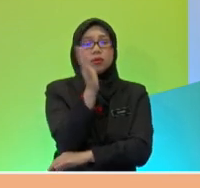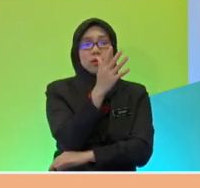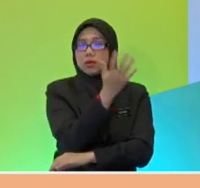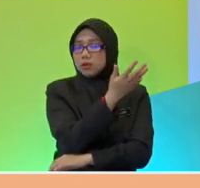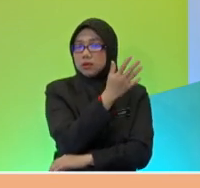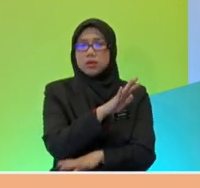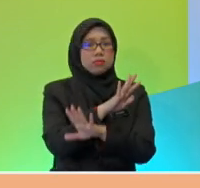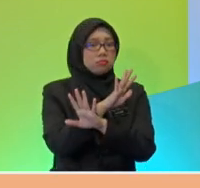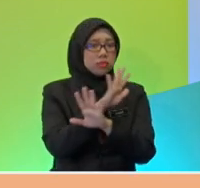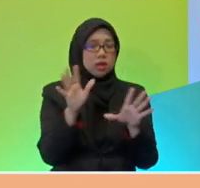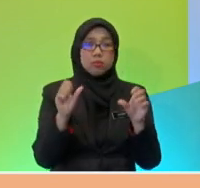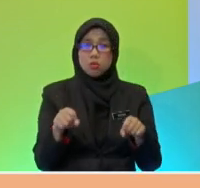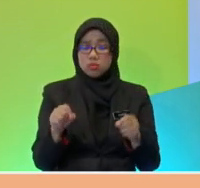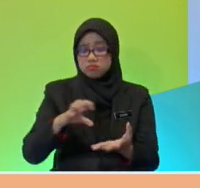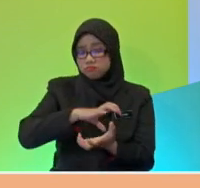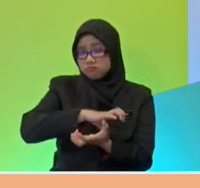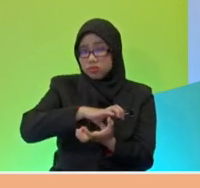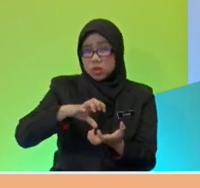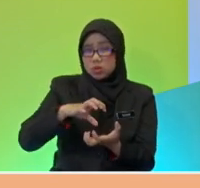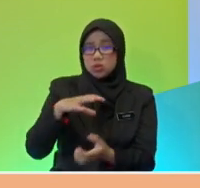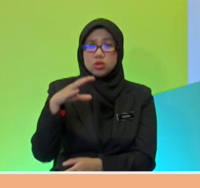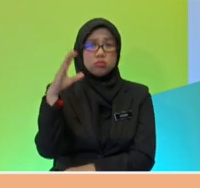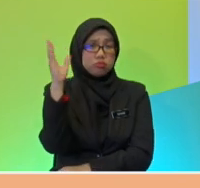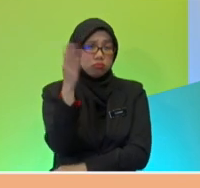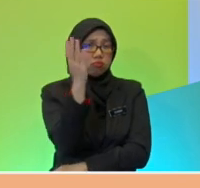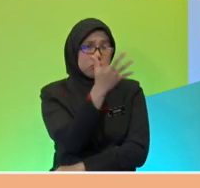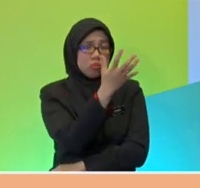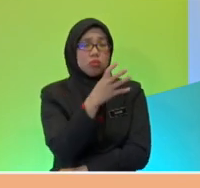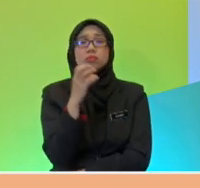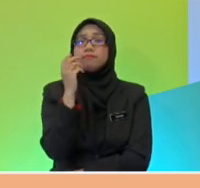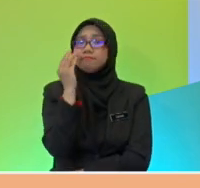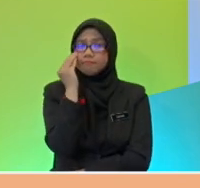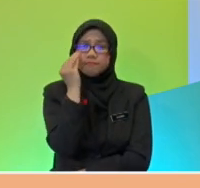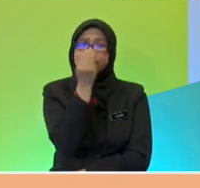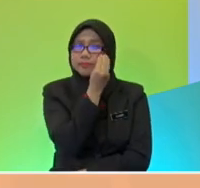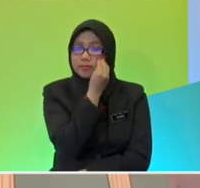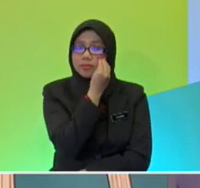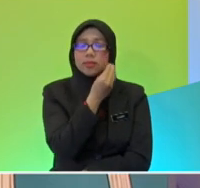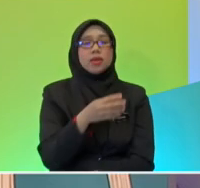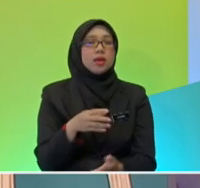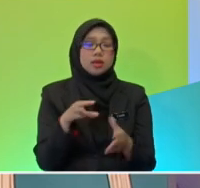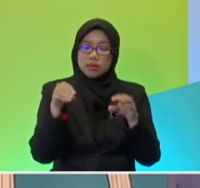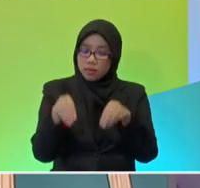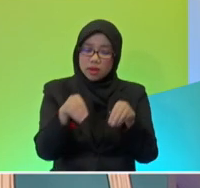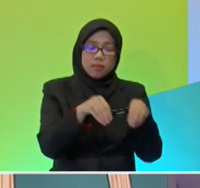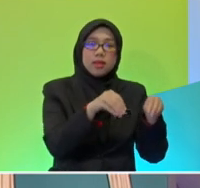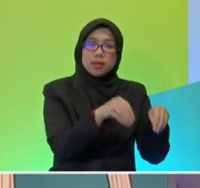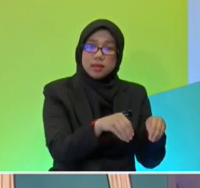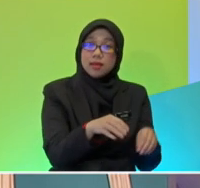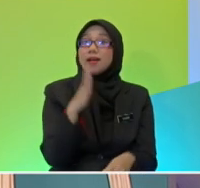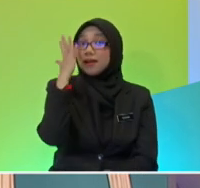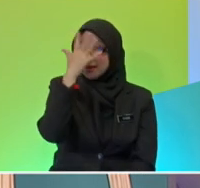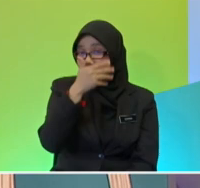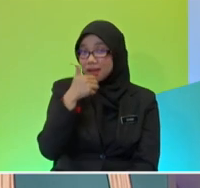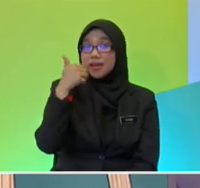sesuka hati dan tidak merusakkan pokok bunga patahkan pokok bunga yang Ibu tanam ditanam kan cantik